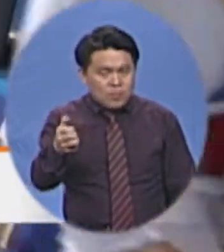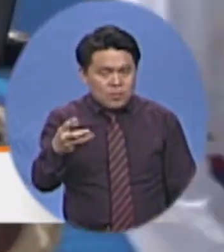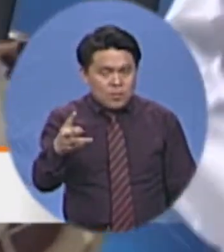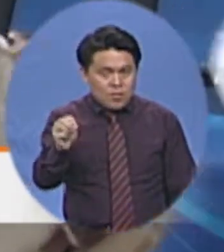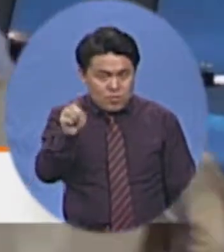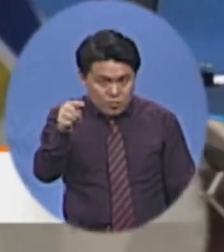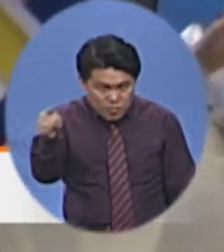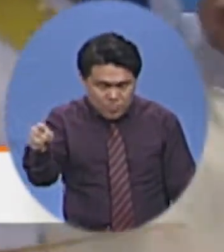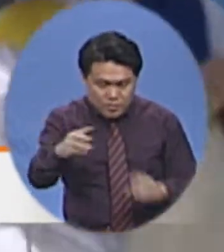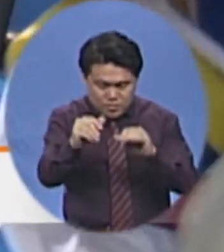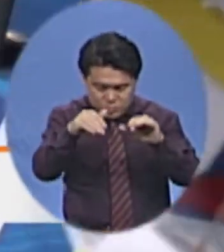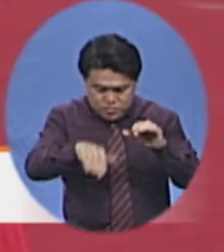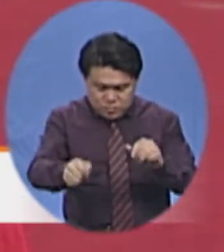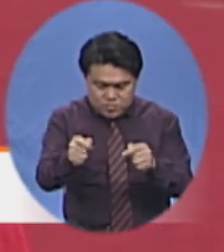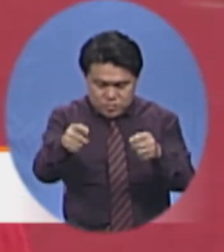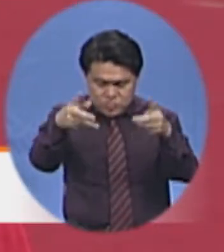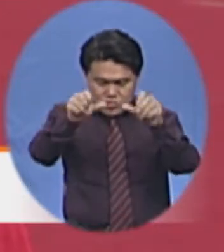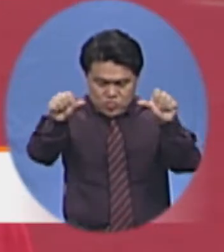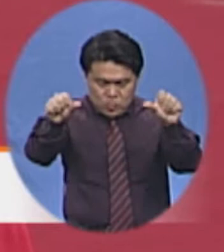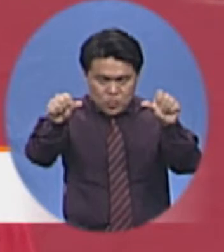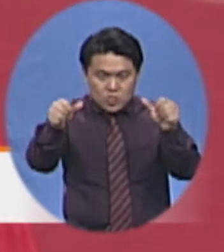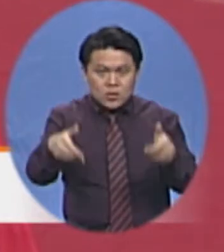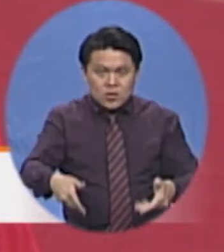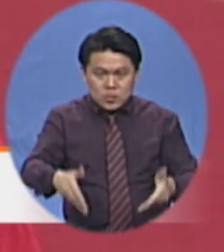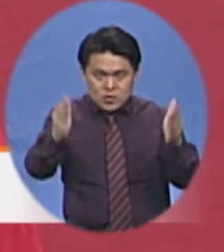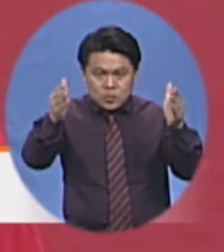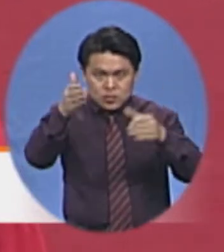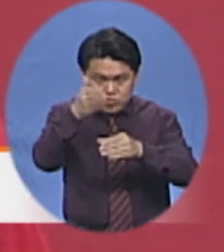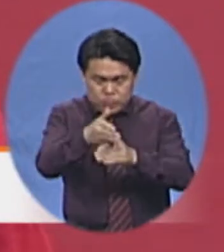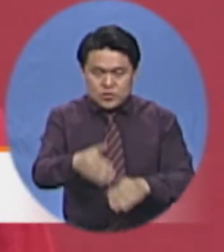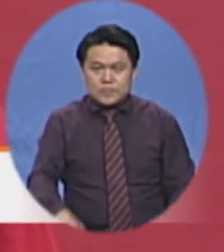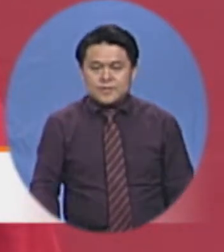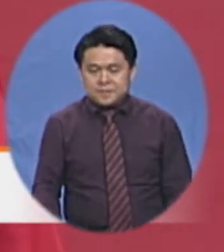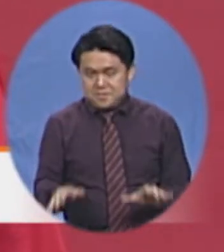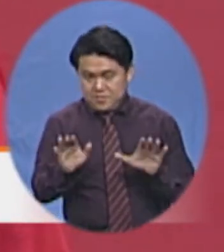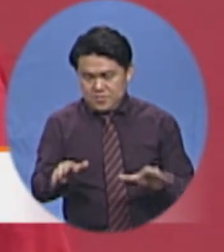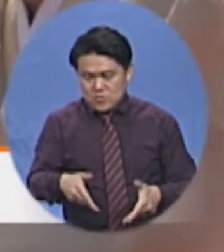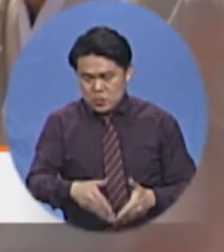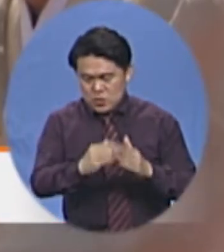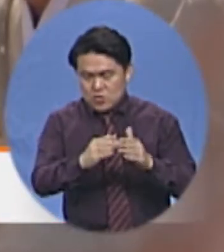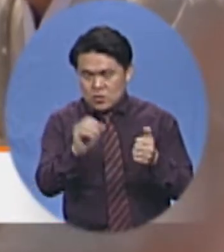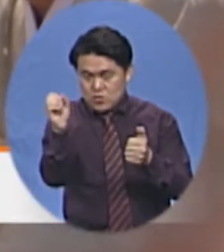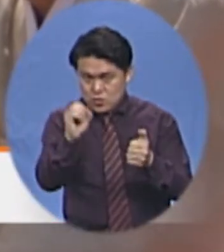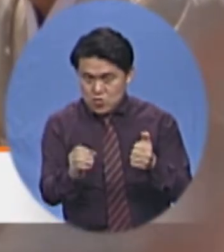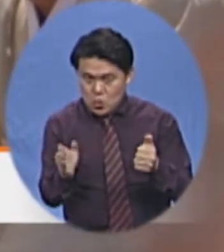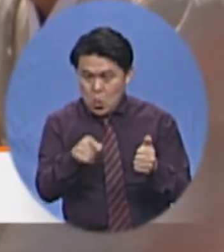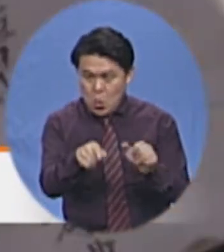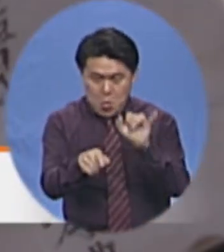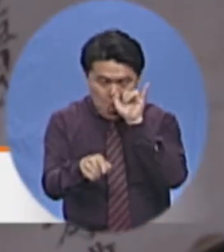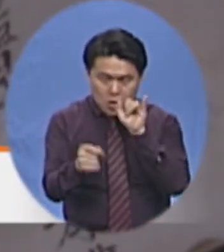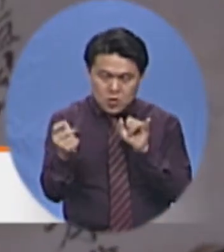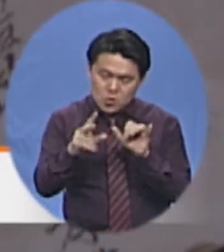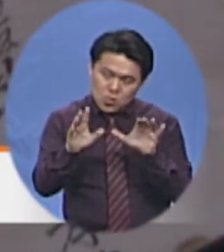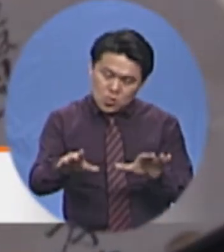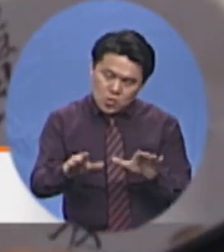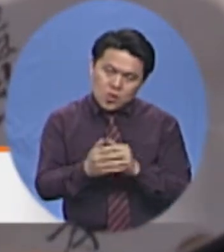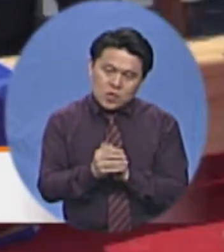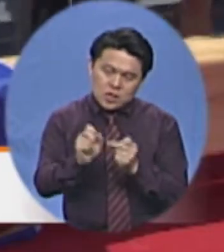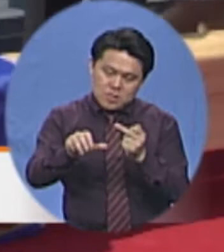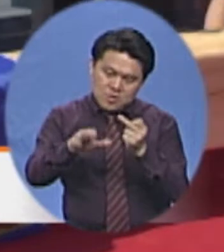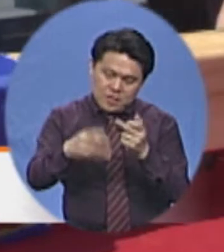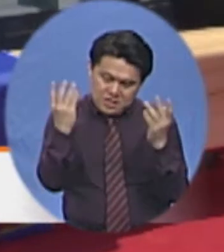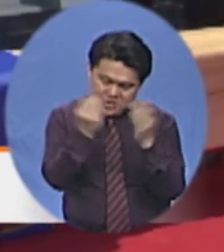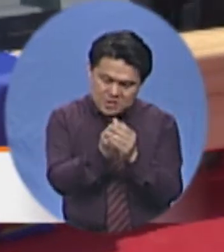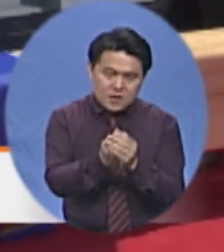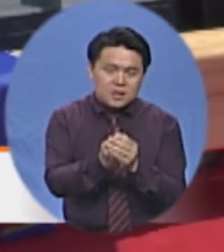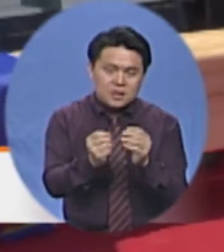41,893제곱미터에 지하 1층, 지상 5층 규모로 신축 중입니다. 현재 공정률은 50%를 보이며 올해 말 준공된 뒤